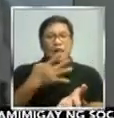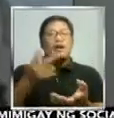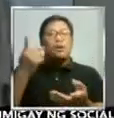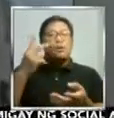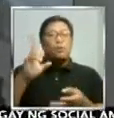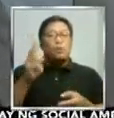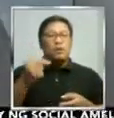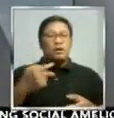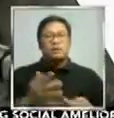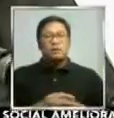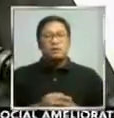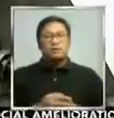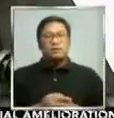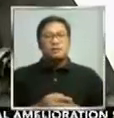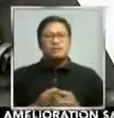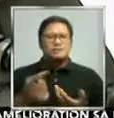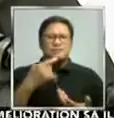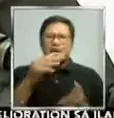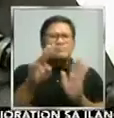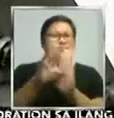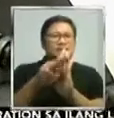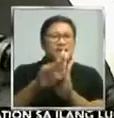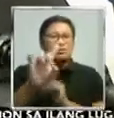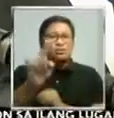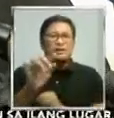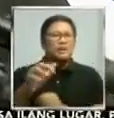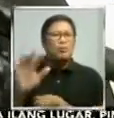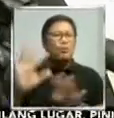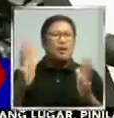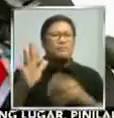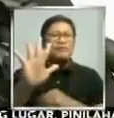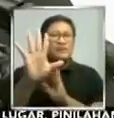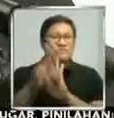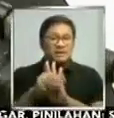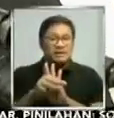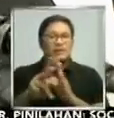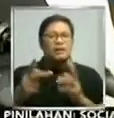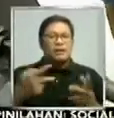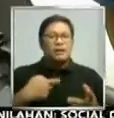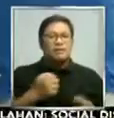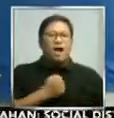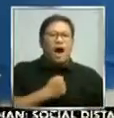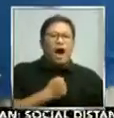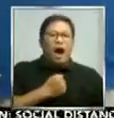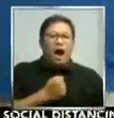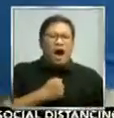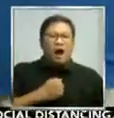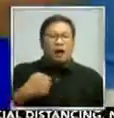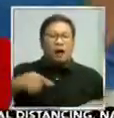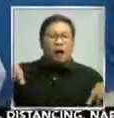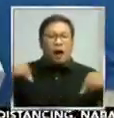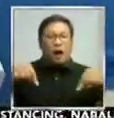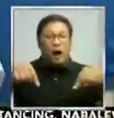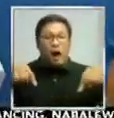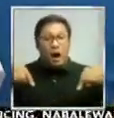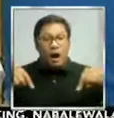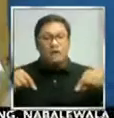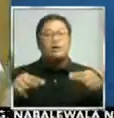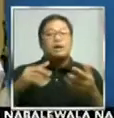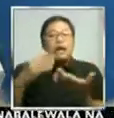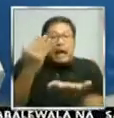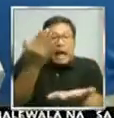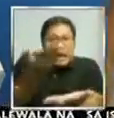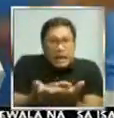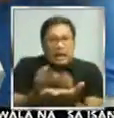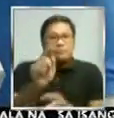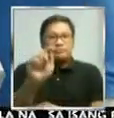effects. Minutes lang. Siguro hindi pa abot ng 5 minutes. Nagkakaroon na siya ng chills, nanginginig na siya. Pagdating daw sa Taytay